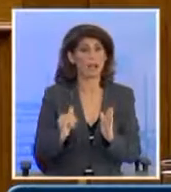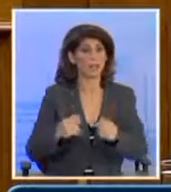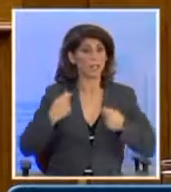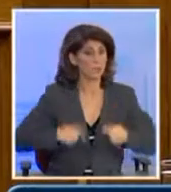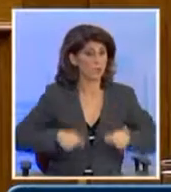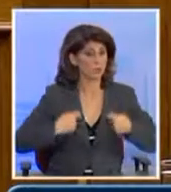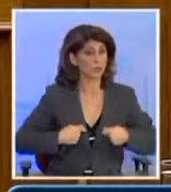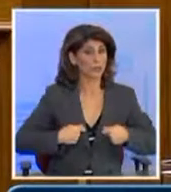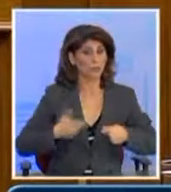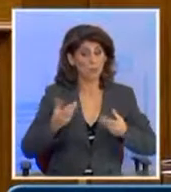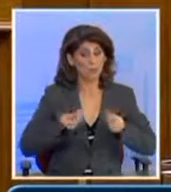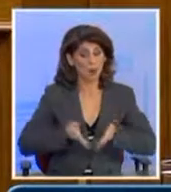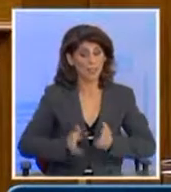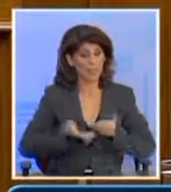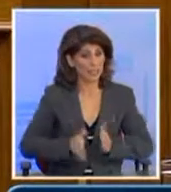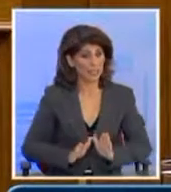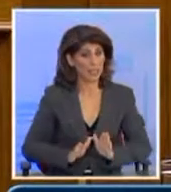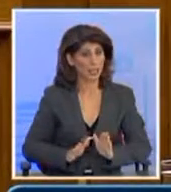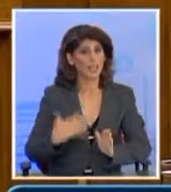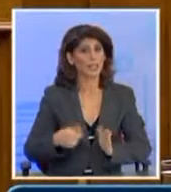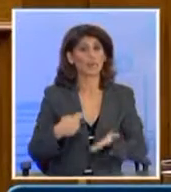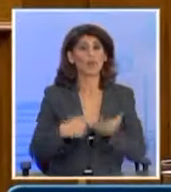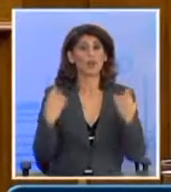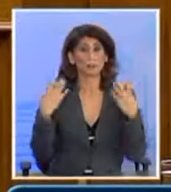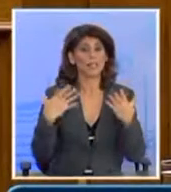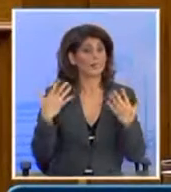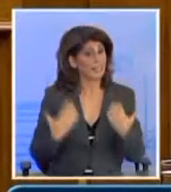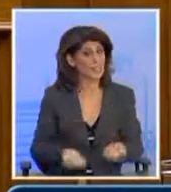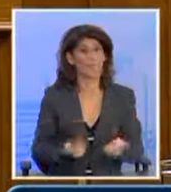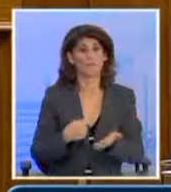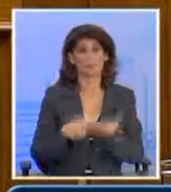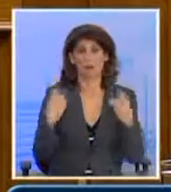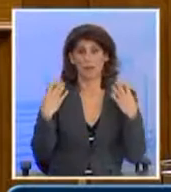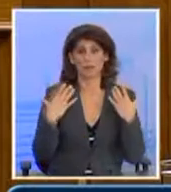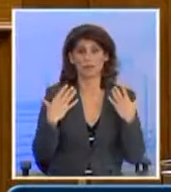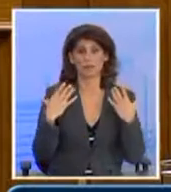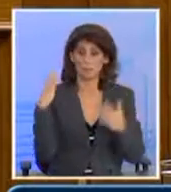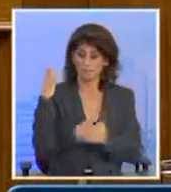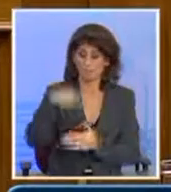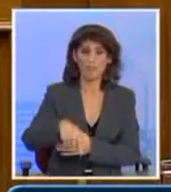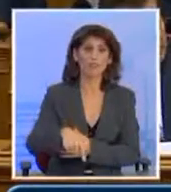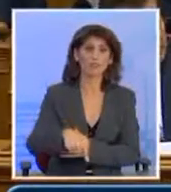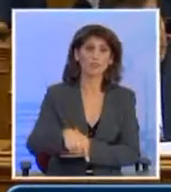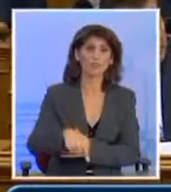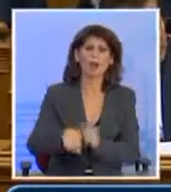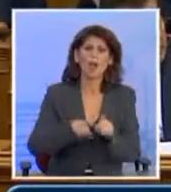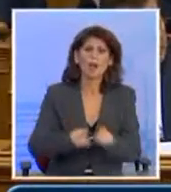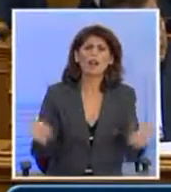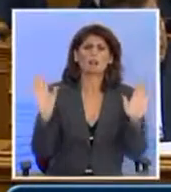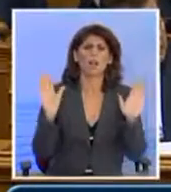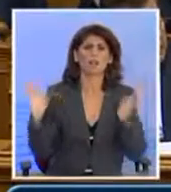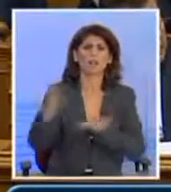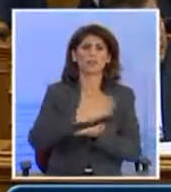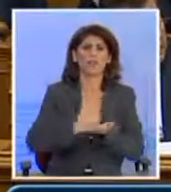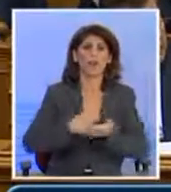εύποροι πολίτεκνοι παίρνανε φοροαπαλλαγές, είχαν φοροαπαλλαγές μέχρι φέτος, ασχέτως εισοδήματος,